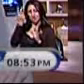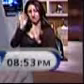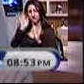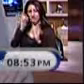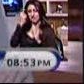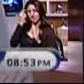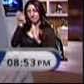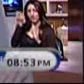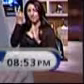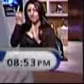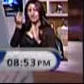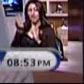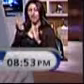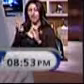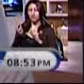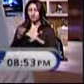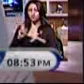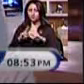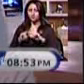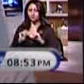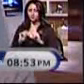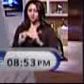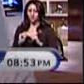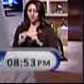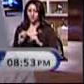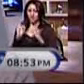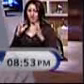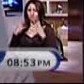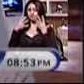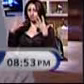في العالم كله، اما لابداعه بحيث انه يكون واجهه